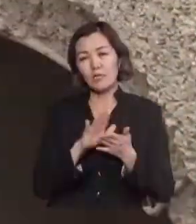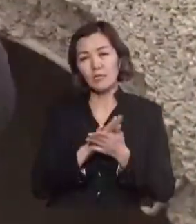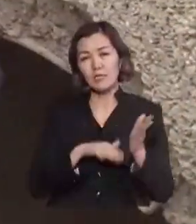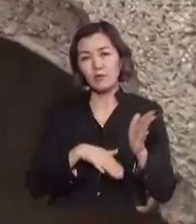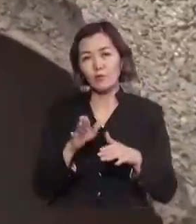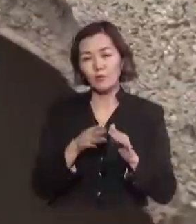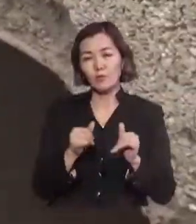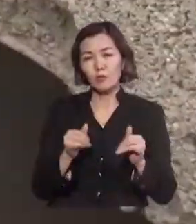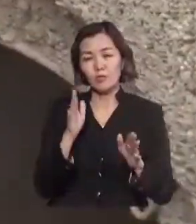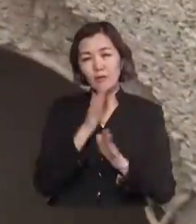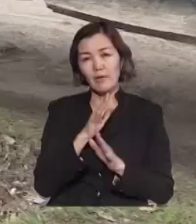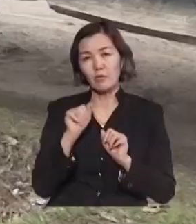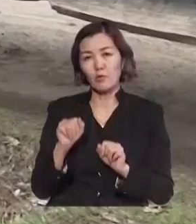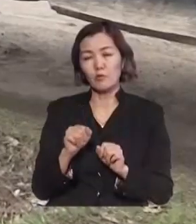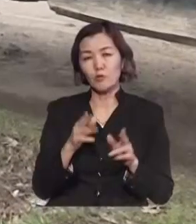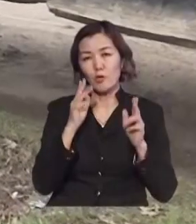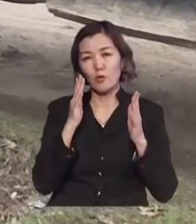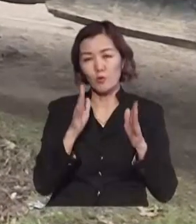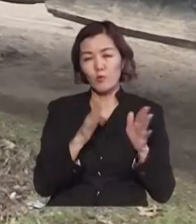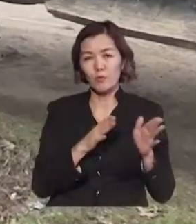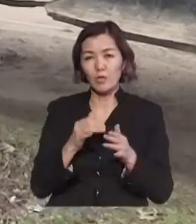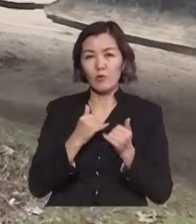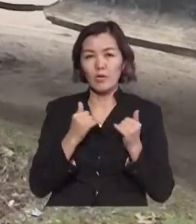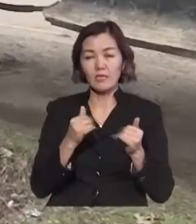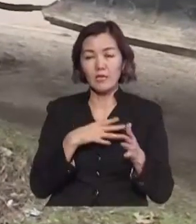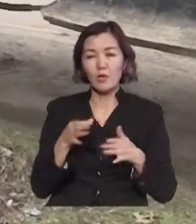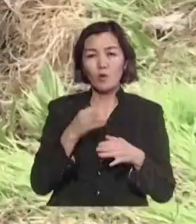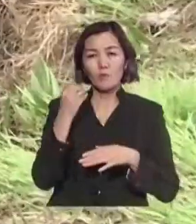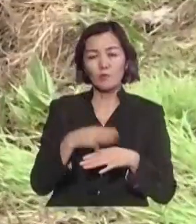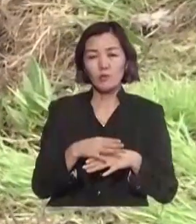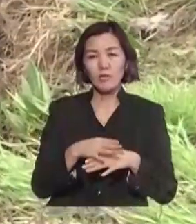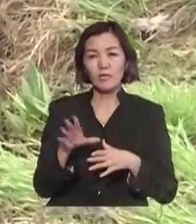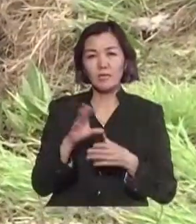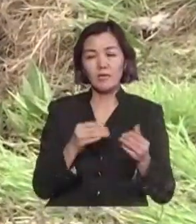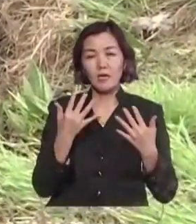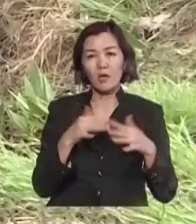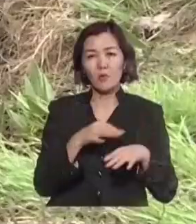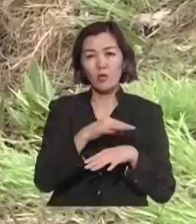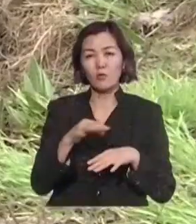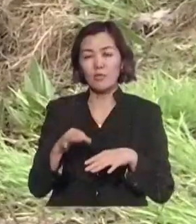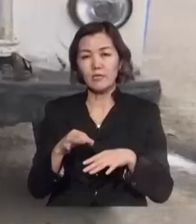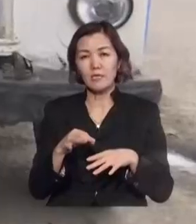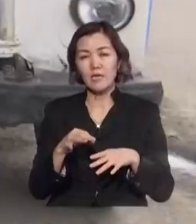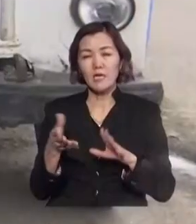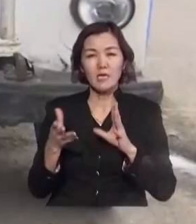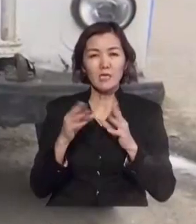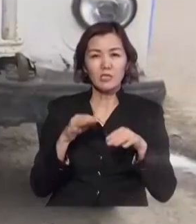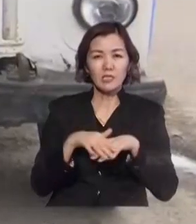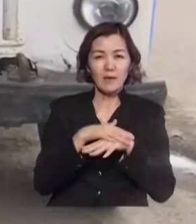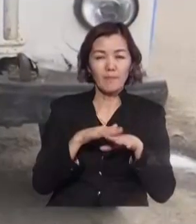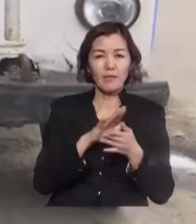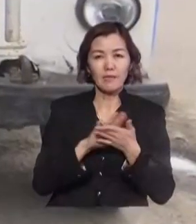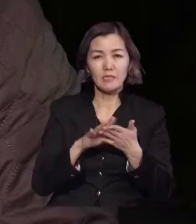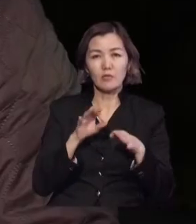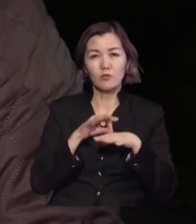жақсартуға, қоршаған ортаға, ұқыпты қарауға бағытталды. Облыс орталығынан бөлік аудан, ауылдарда да жаппай тазалық жүріп